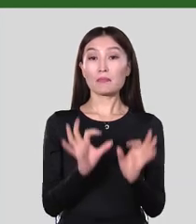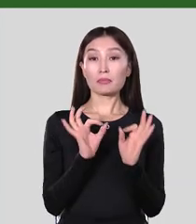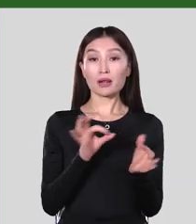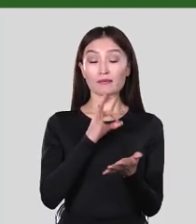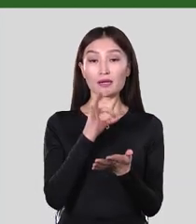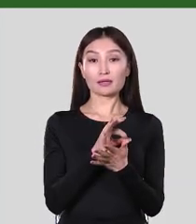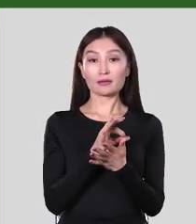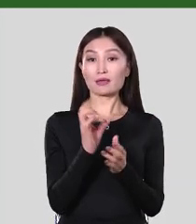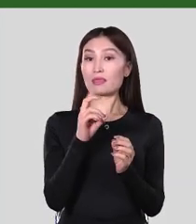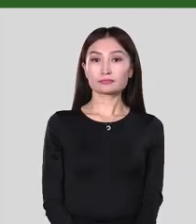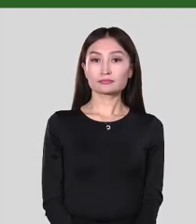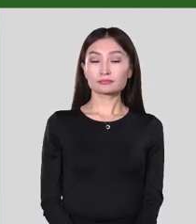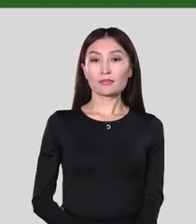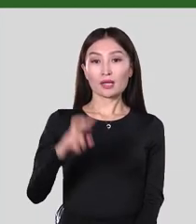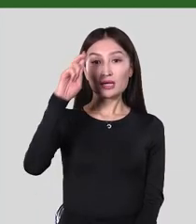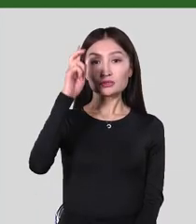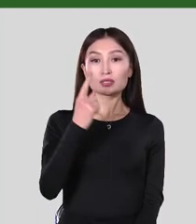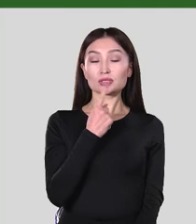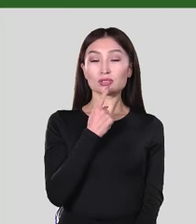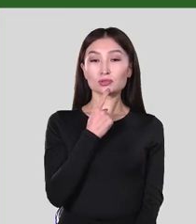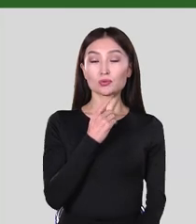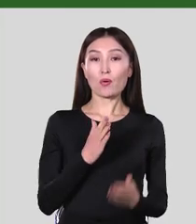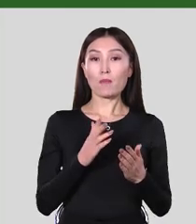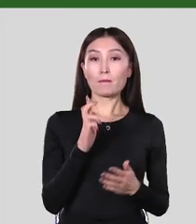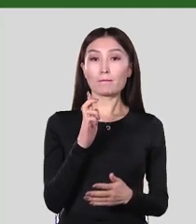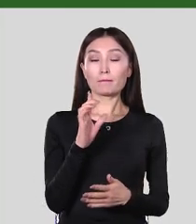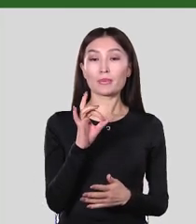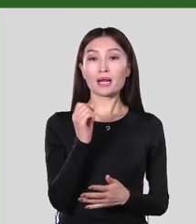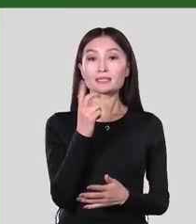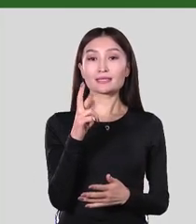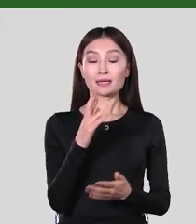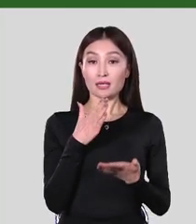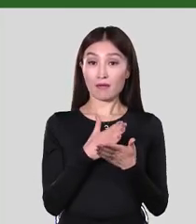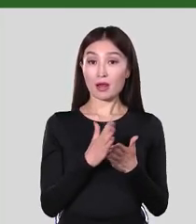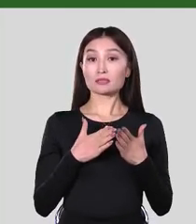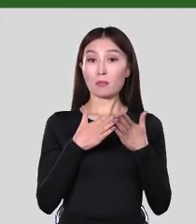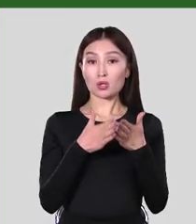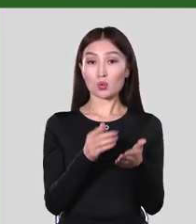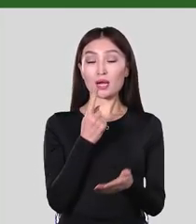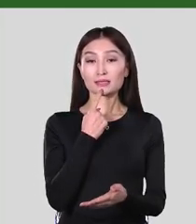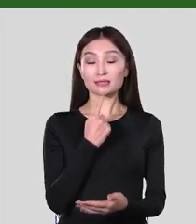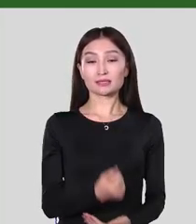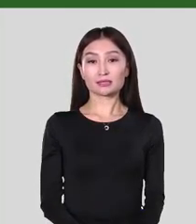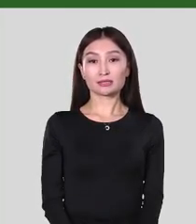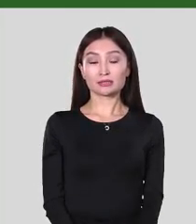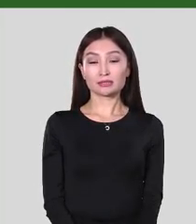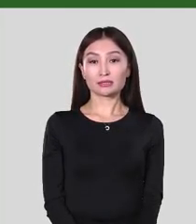Правильный ответ – нет. Государственным языком Бразилии является португальский?